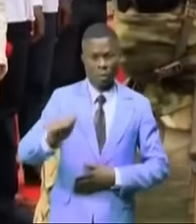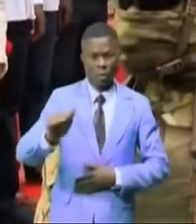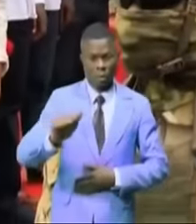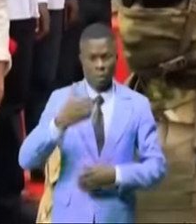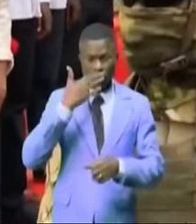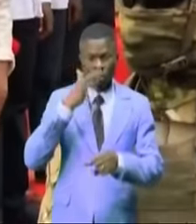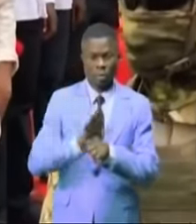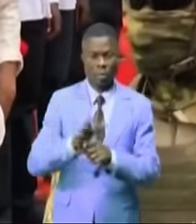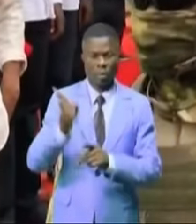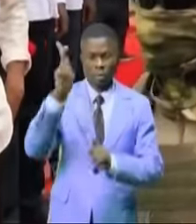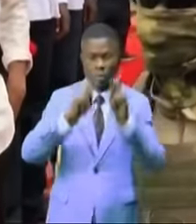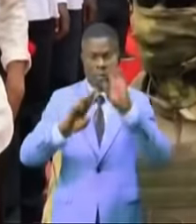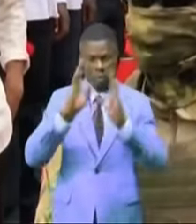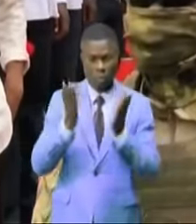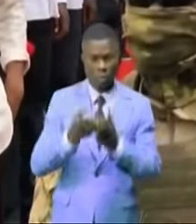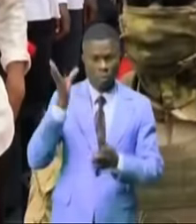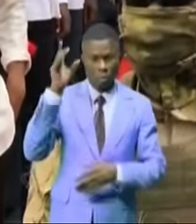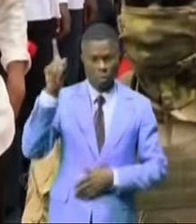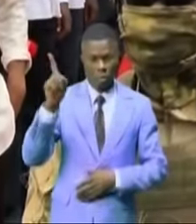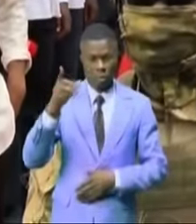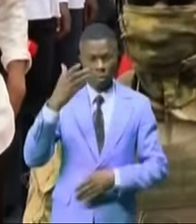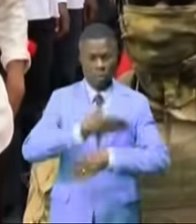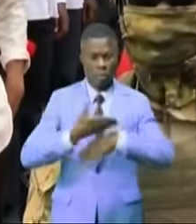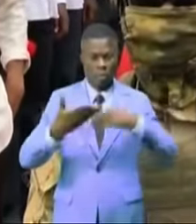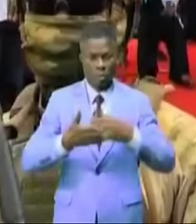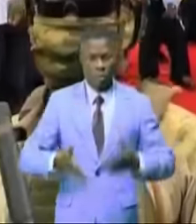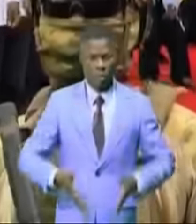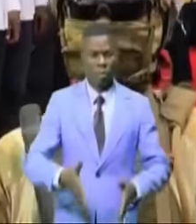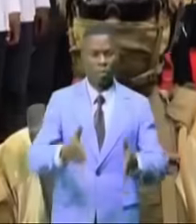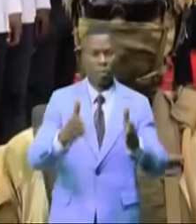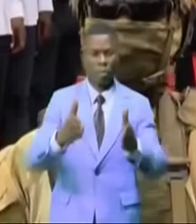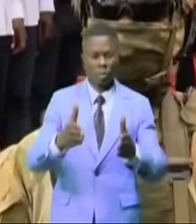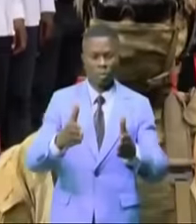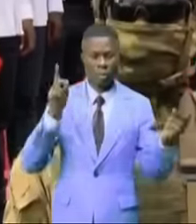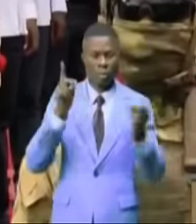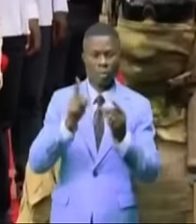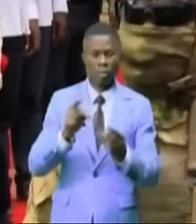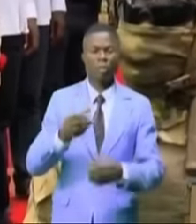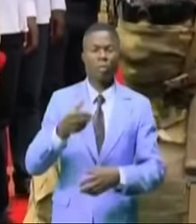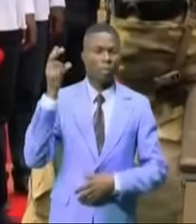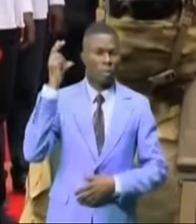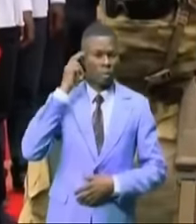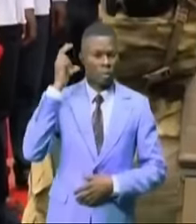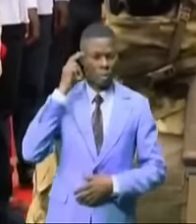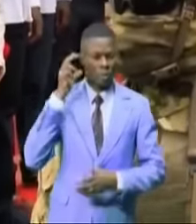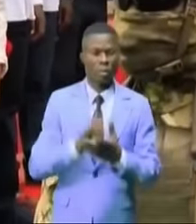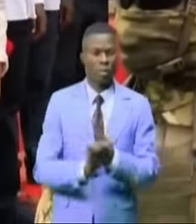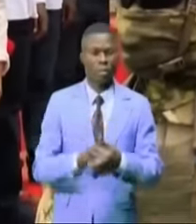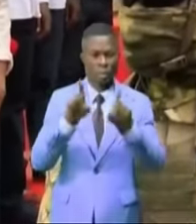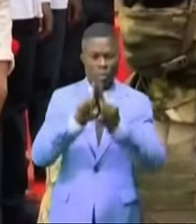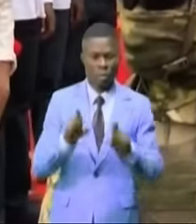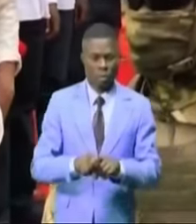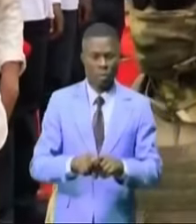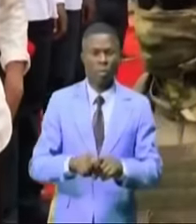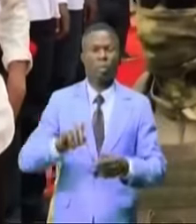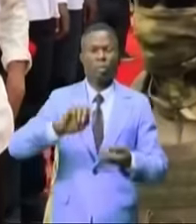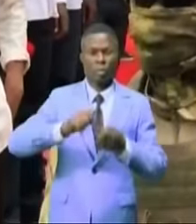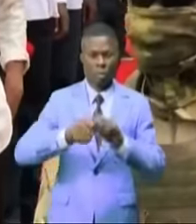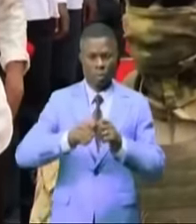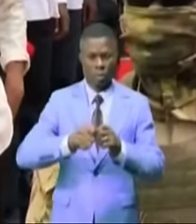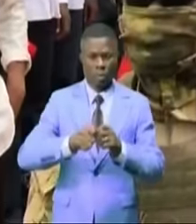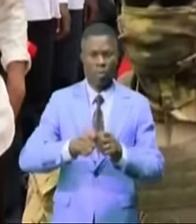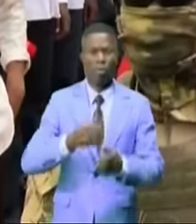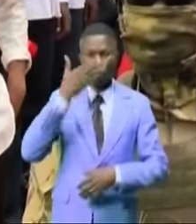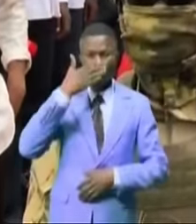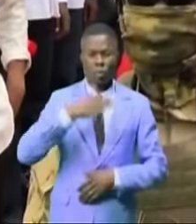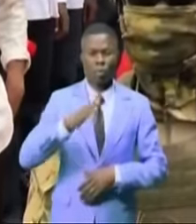promis à la population de Luisa la construction des routes Luisa-Kananga, Kalambambouji-Kananga, ainsi que la réhabilitation de